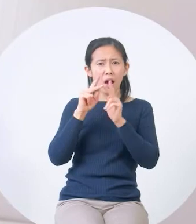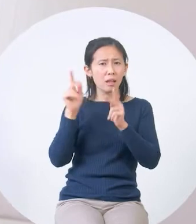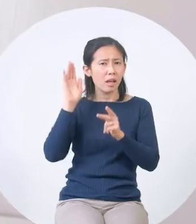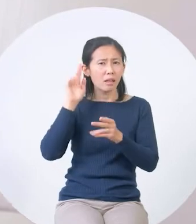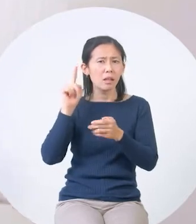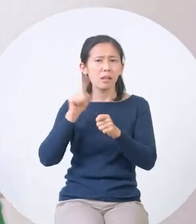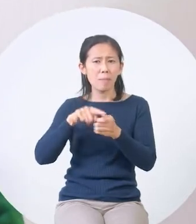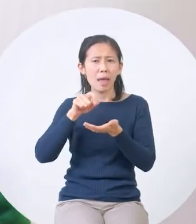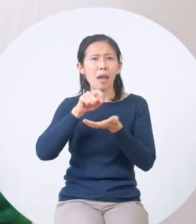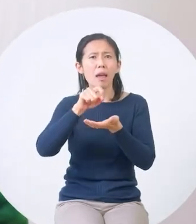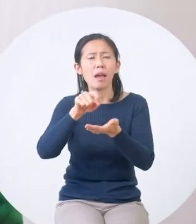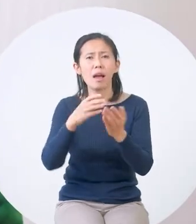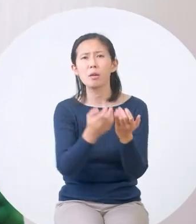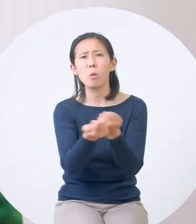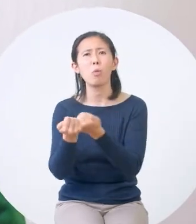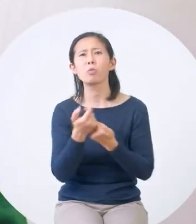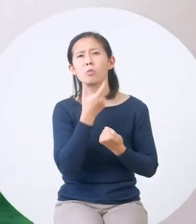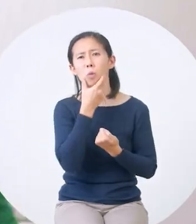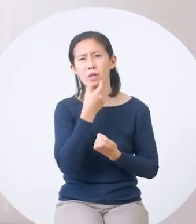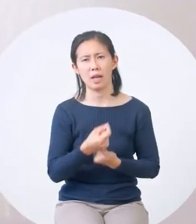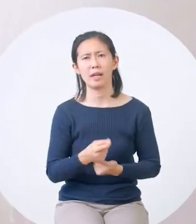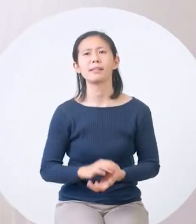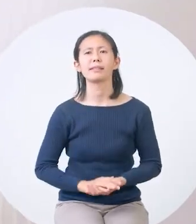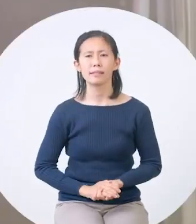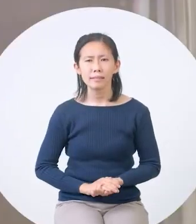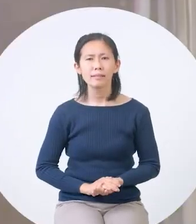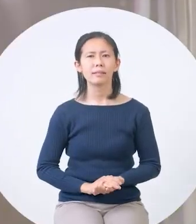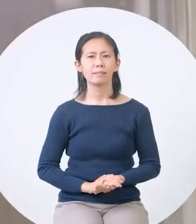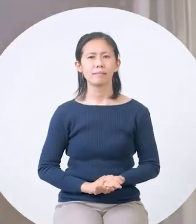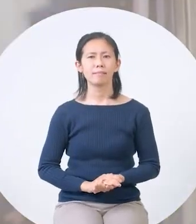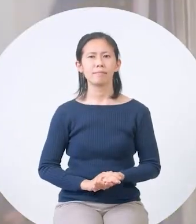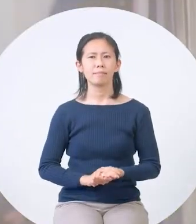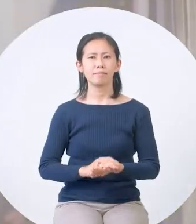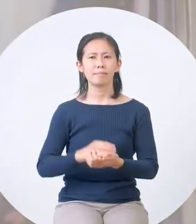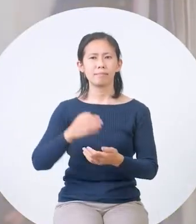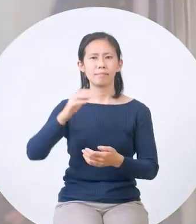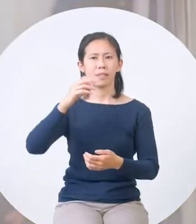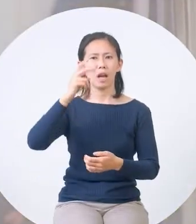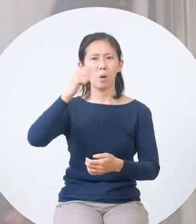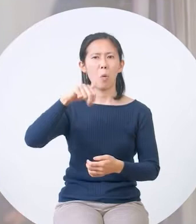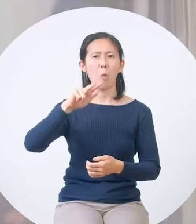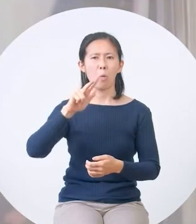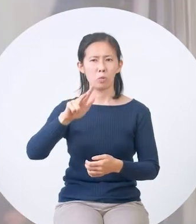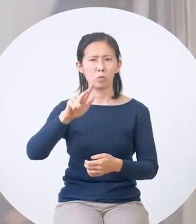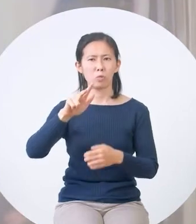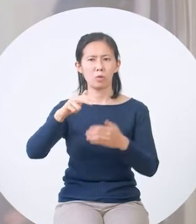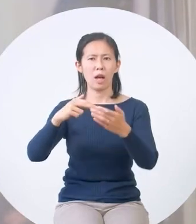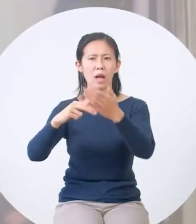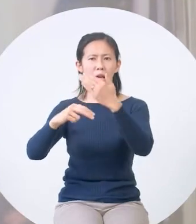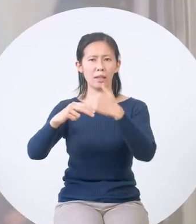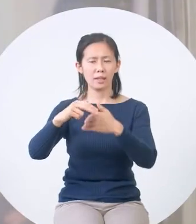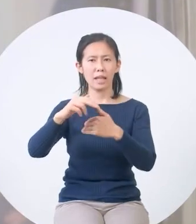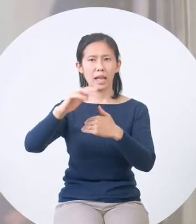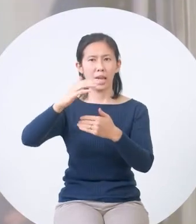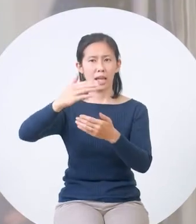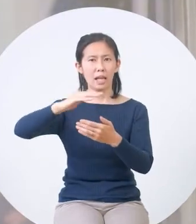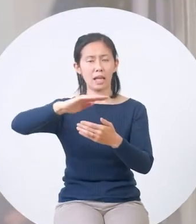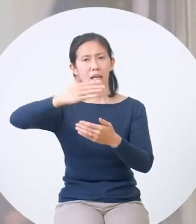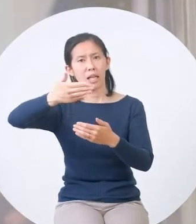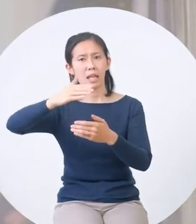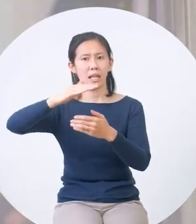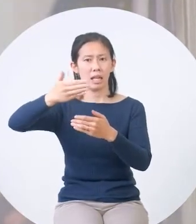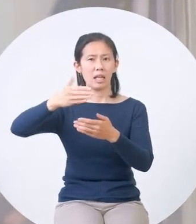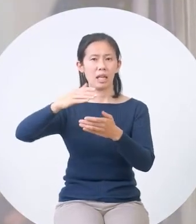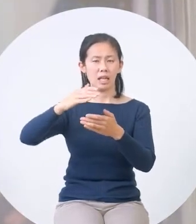ので、お伝えできればなって思うんですけれども、ロールがあってかぶってるところに、なんかプラスチックで軽かったりと